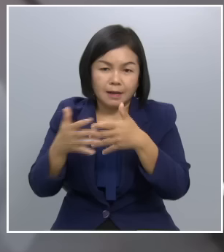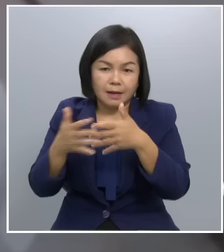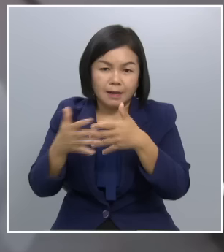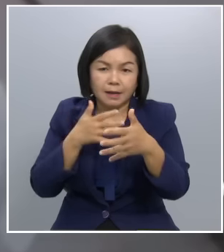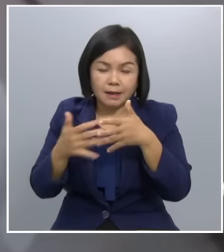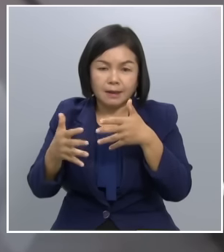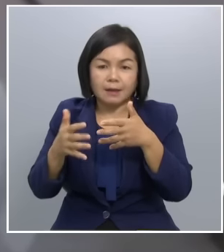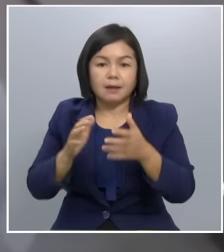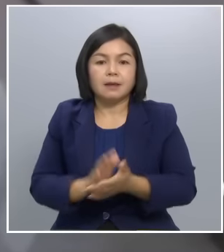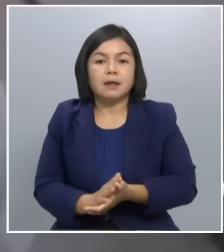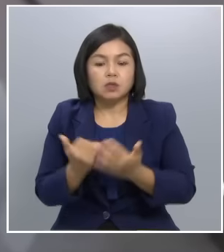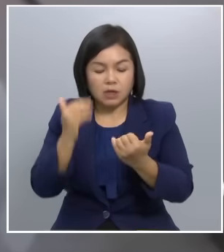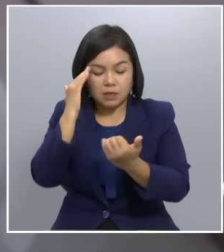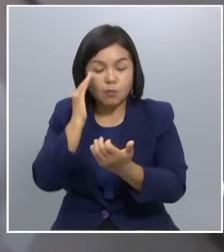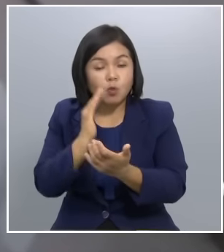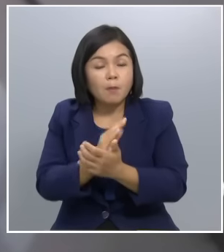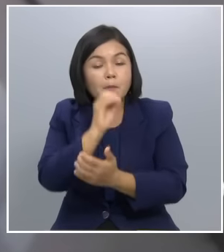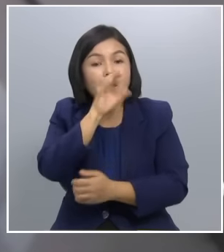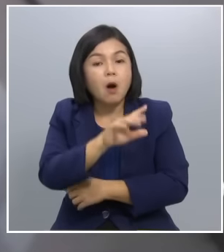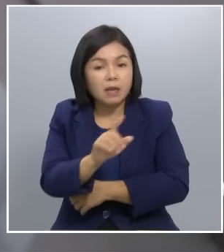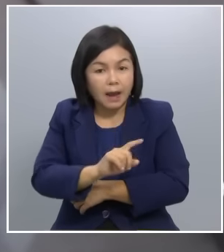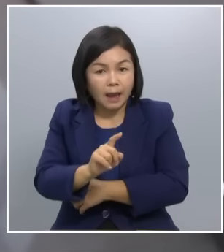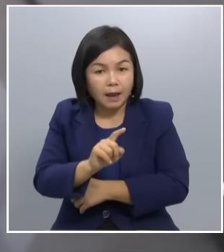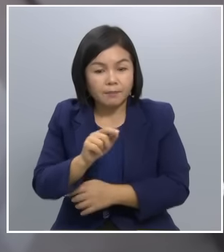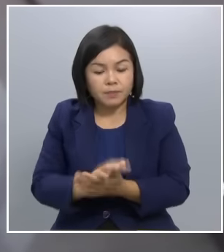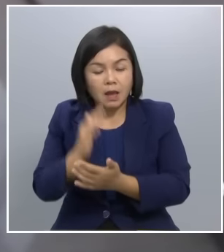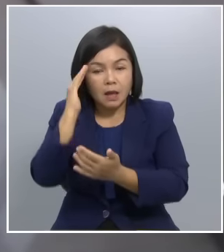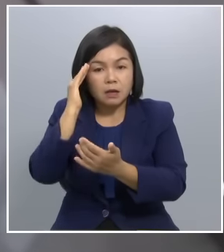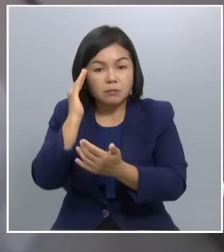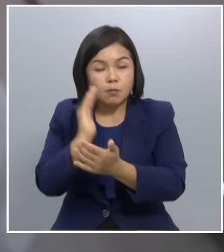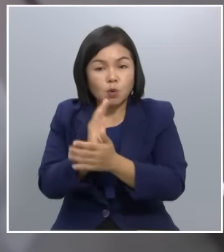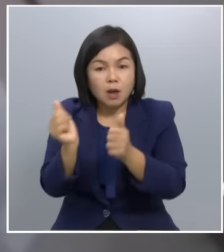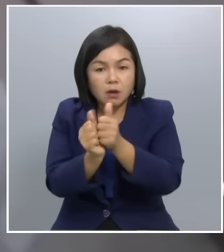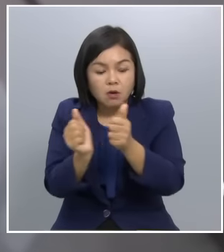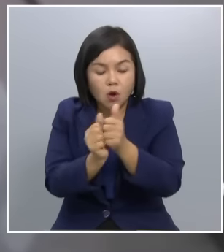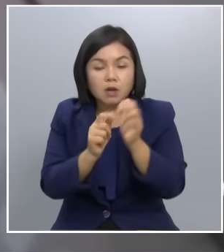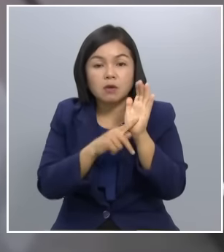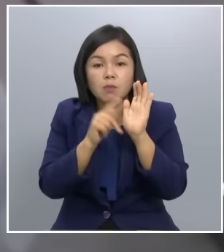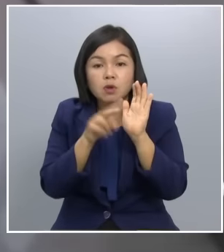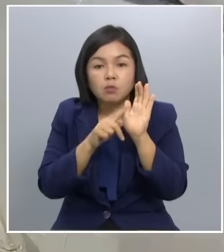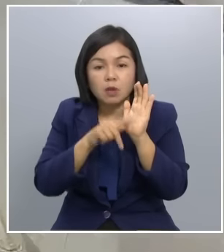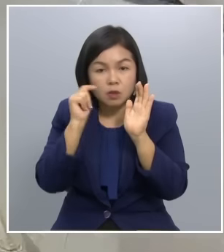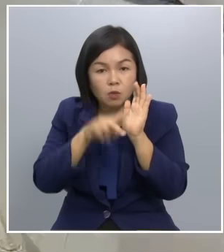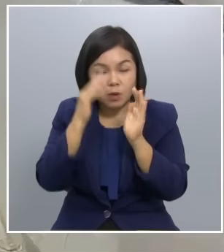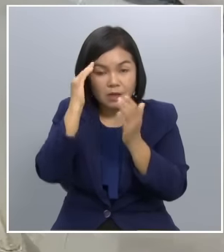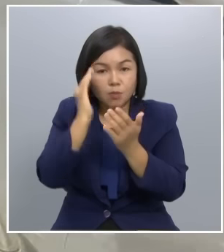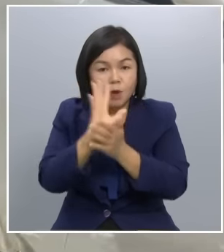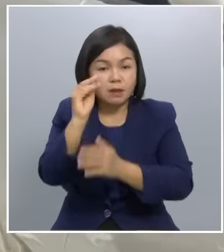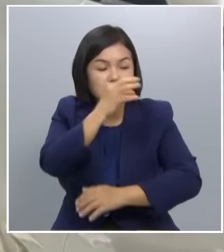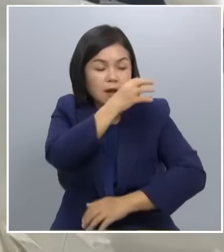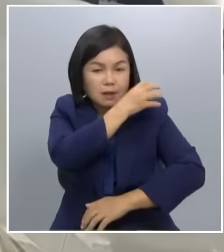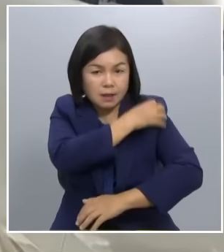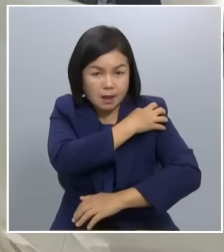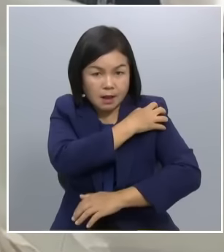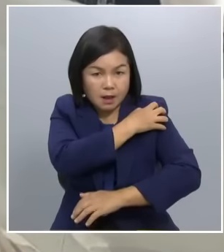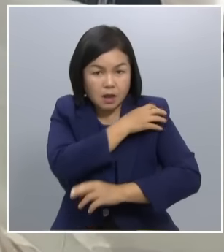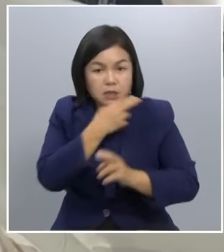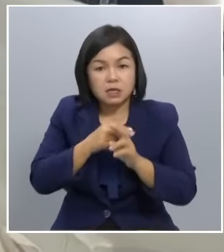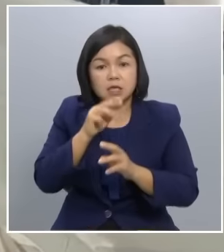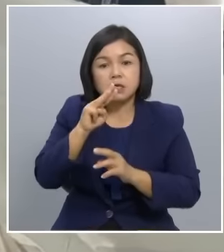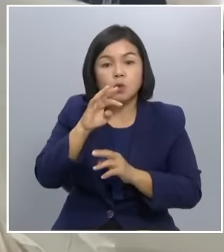ค่ะ อ้าวแต่เรื่องนี้ตำรวจว่ายังไงพี่หมวย ทางรองผู้บังคับการตำรวจภูธรจังหวัดปทุมธานีพันตำรวจเอกวิษณุรักษ์พรหมเมธบ